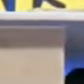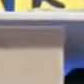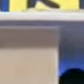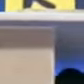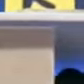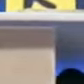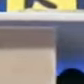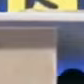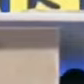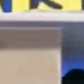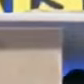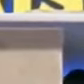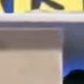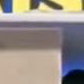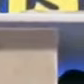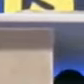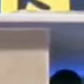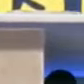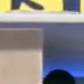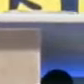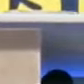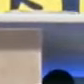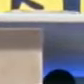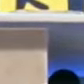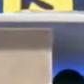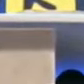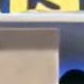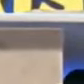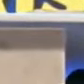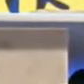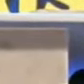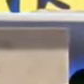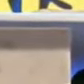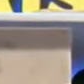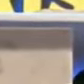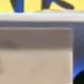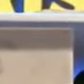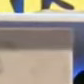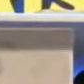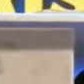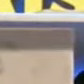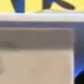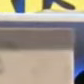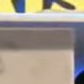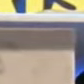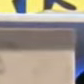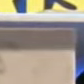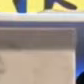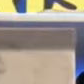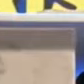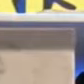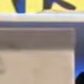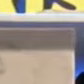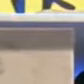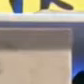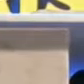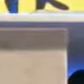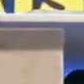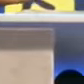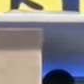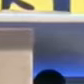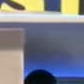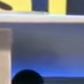viendront ensuite à vie nous allons considérer ces éléments l'un après l'autre premier